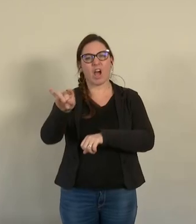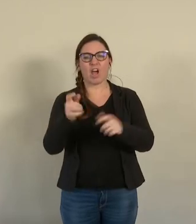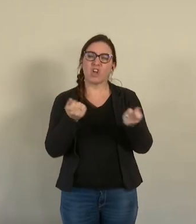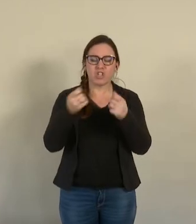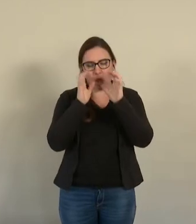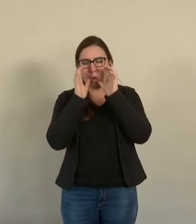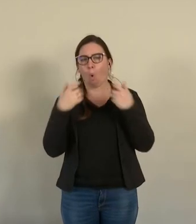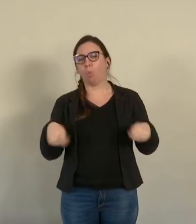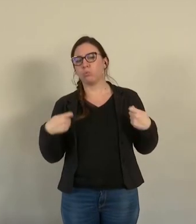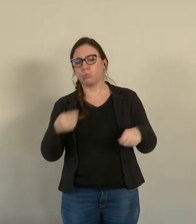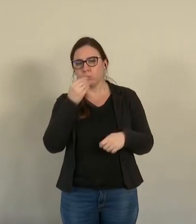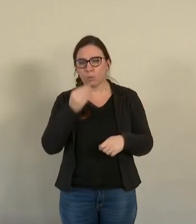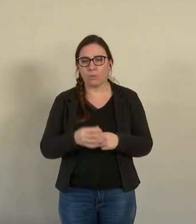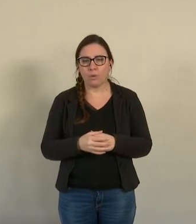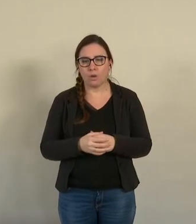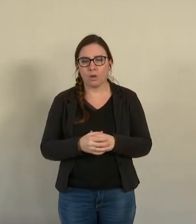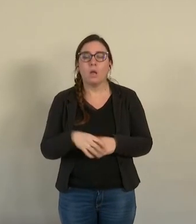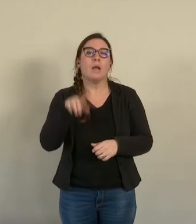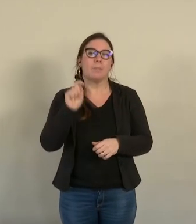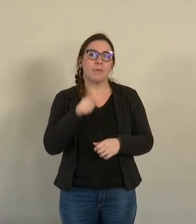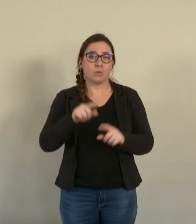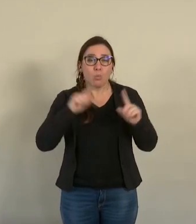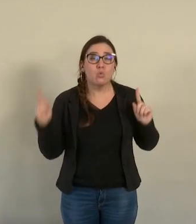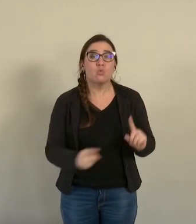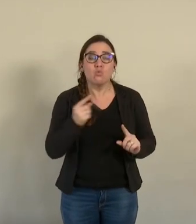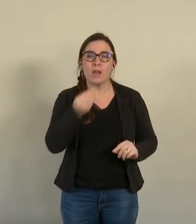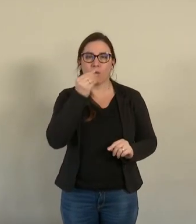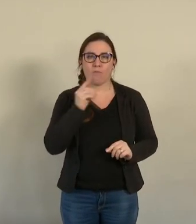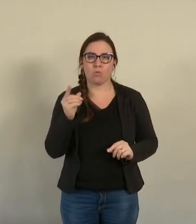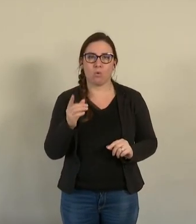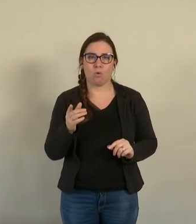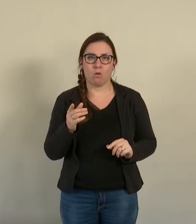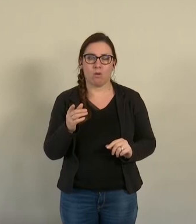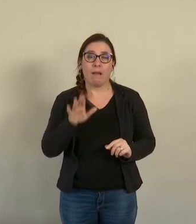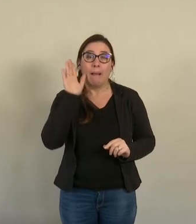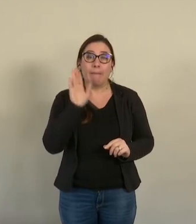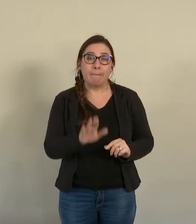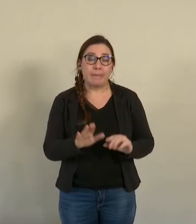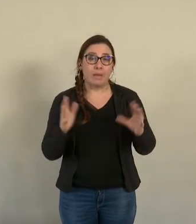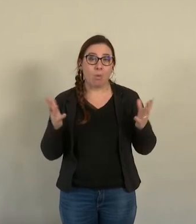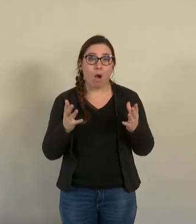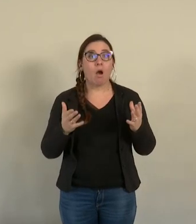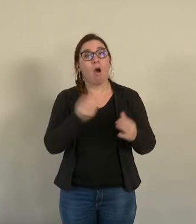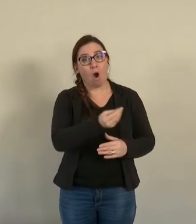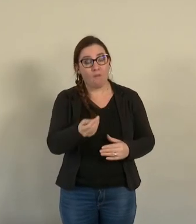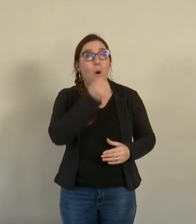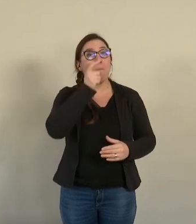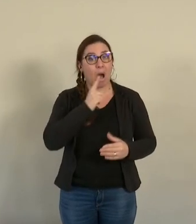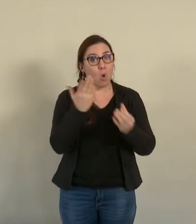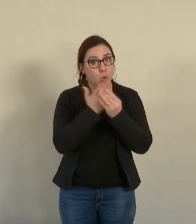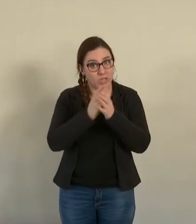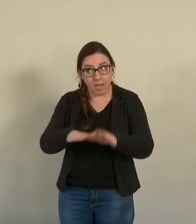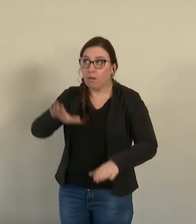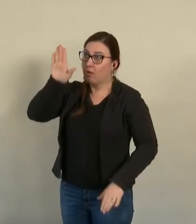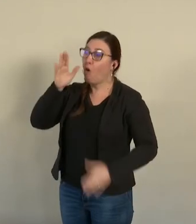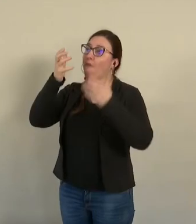petit-déjeuners sachant que évidemment ça ne concerne pas tous les enfants ça concerne les petites les enfants qui en font la qui en font la demande enfin leurs parents qui en